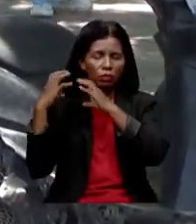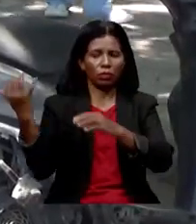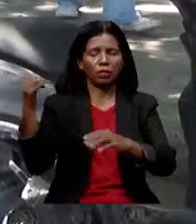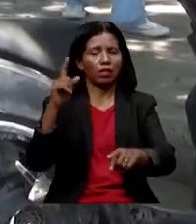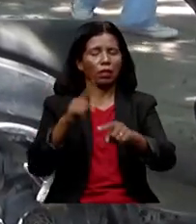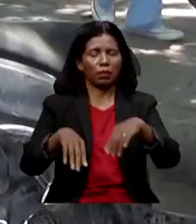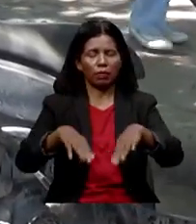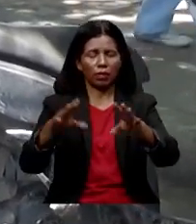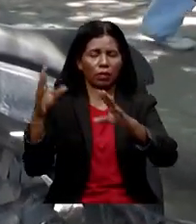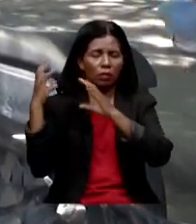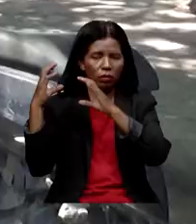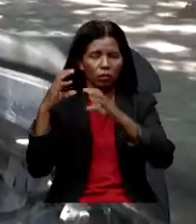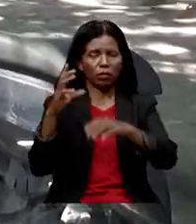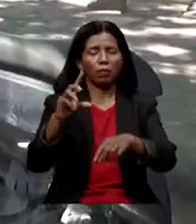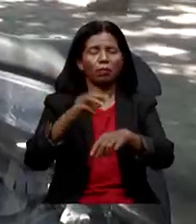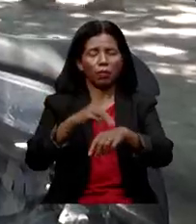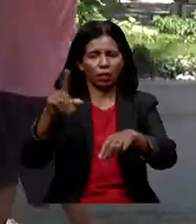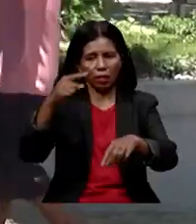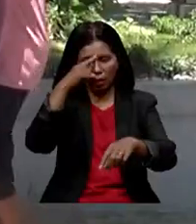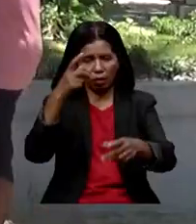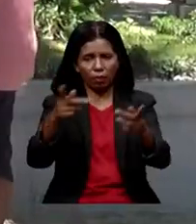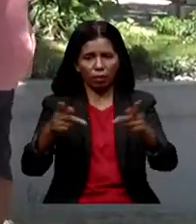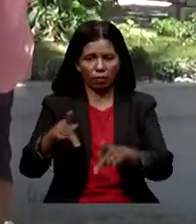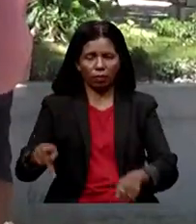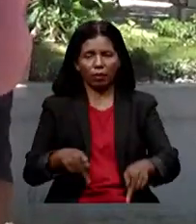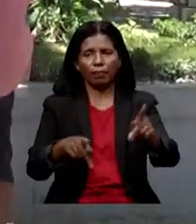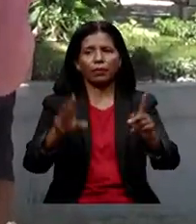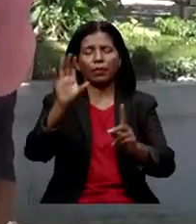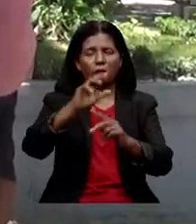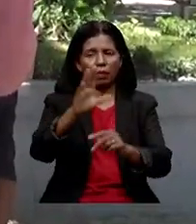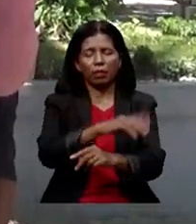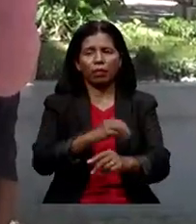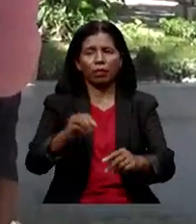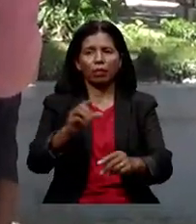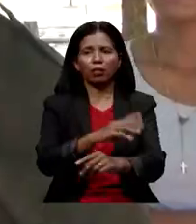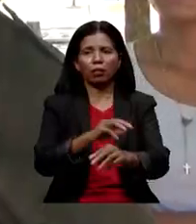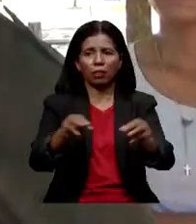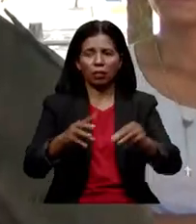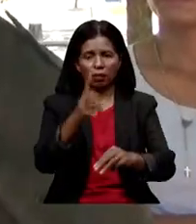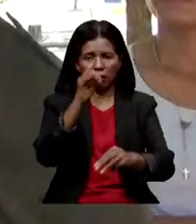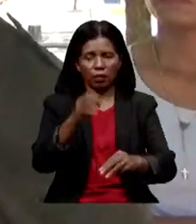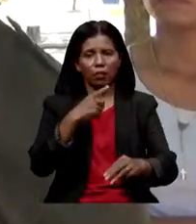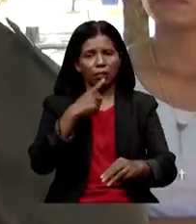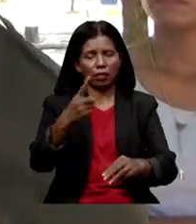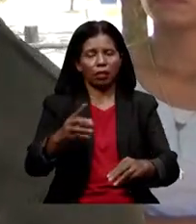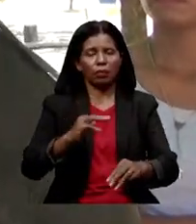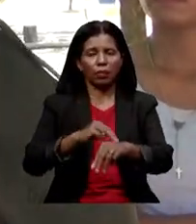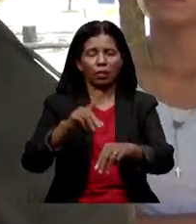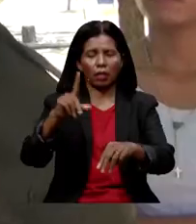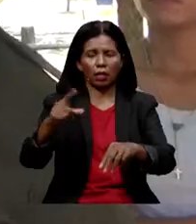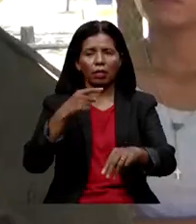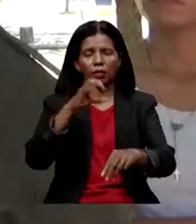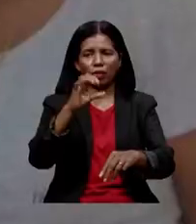largo le sidere, no igreja motel, tamo considera fatin publiko. Sefi ekipa destakadu guarda sistem munisipi dili ia jarding motayel Filomena